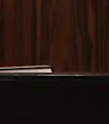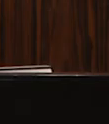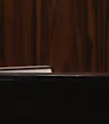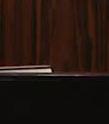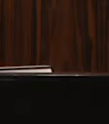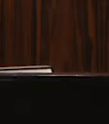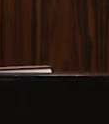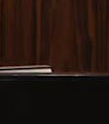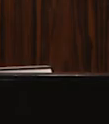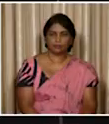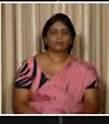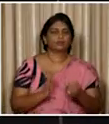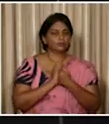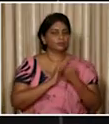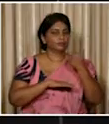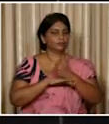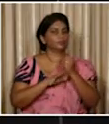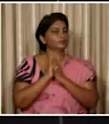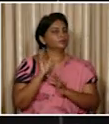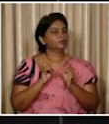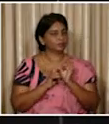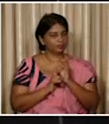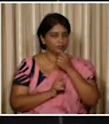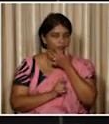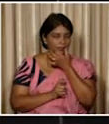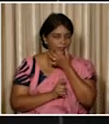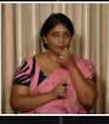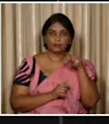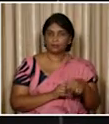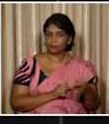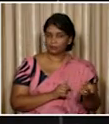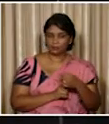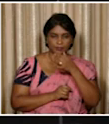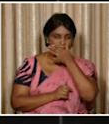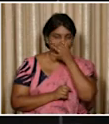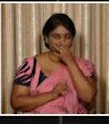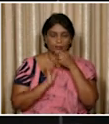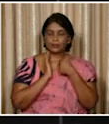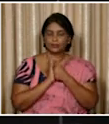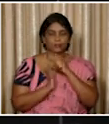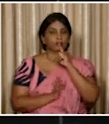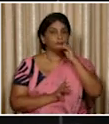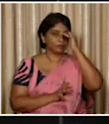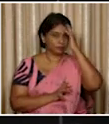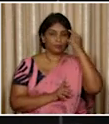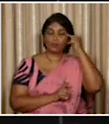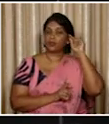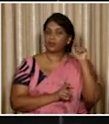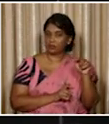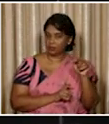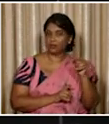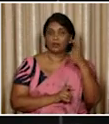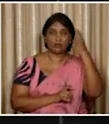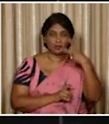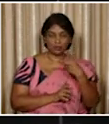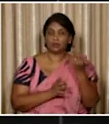தலைமை தாங்கும் உறுப்பினர் அவர்களே, இன்றைய தினம் சபாநாயகருக்கு எதிரான இரண்டாவது நாள்